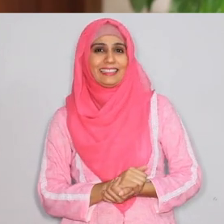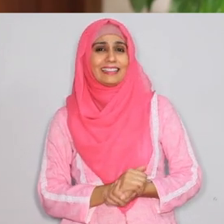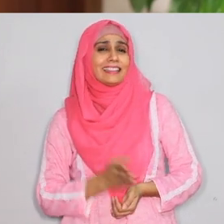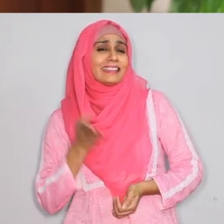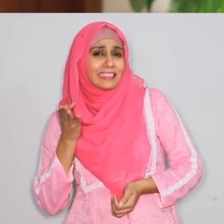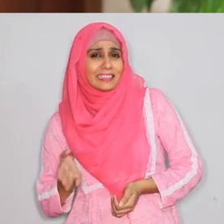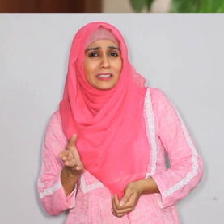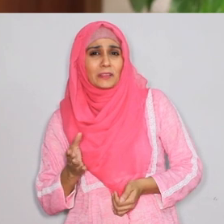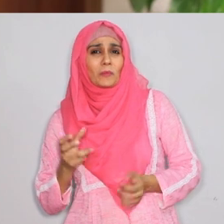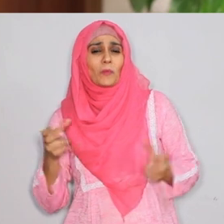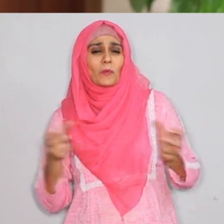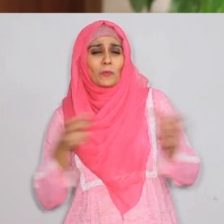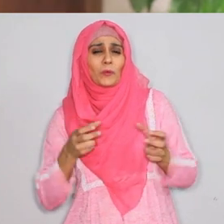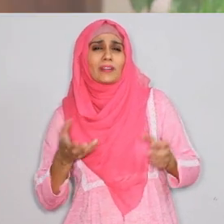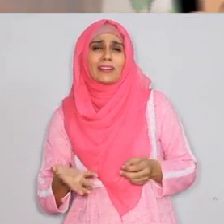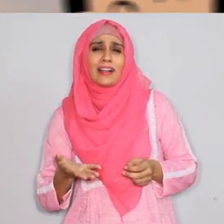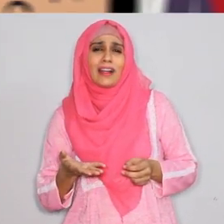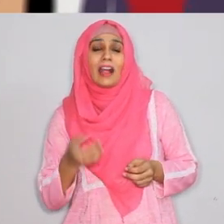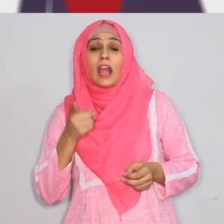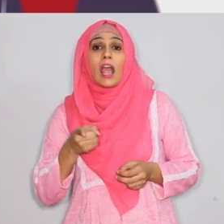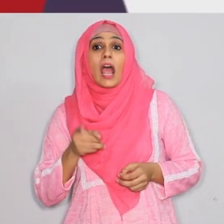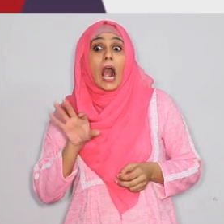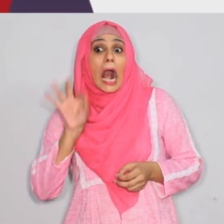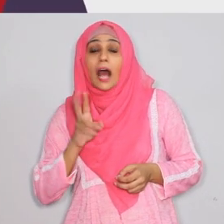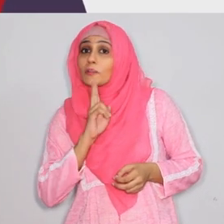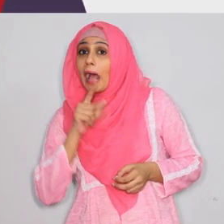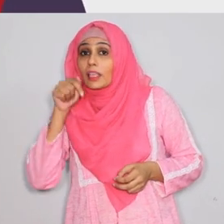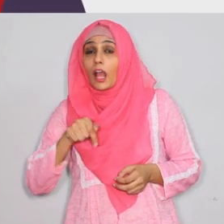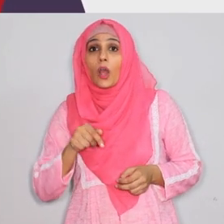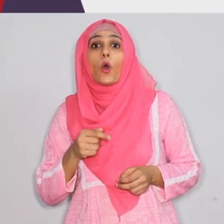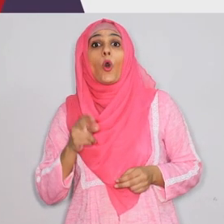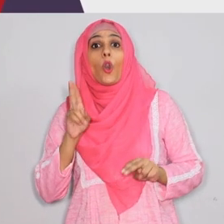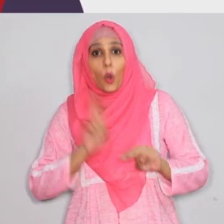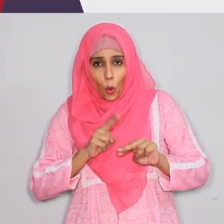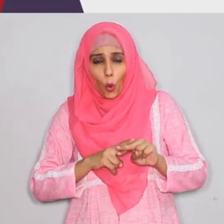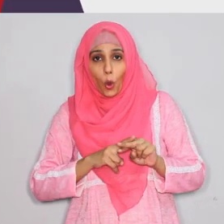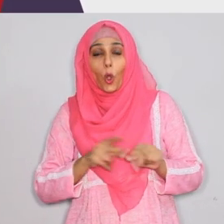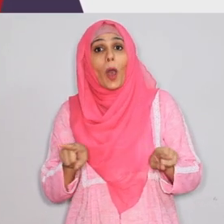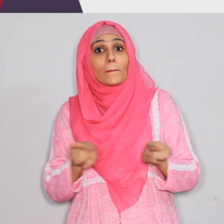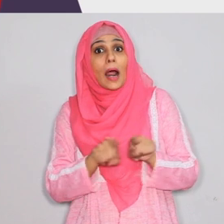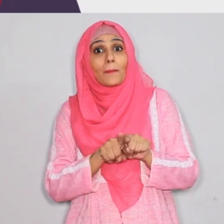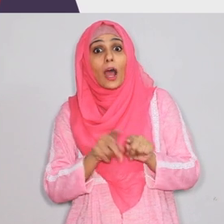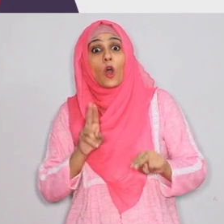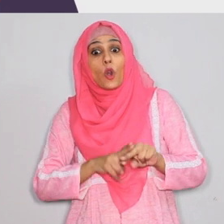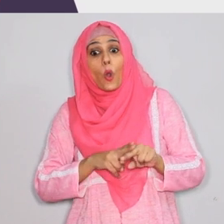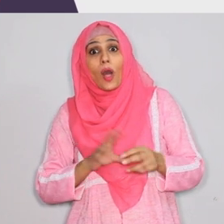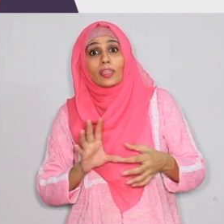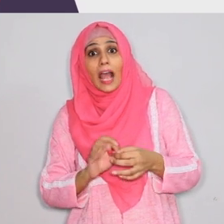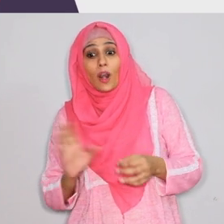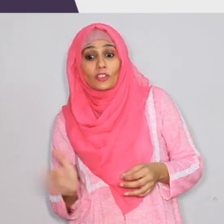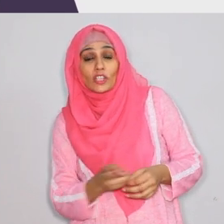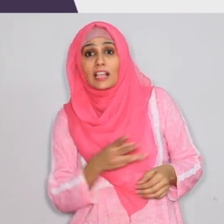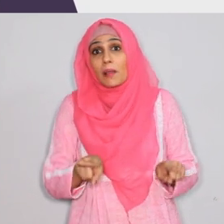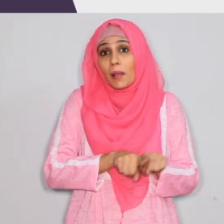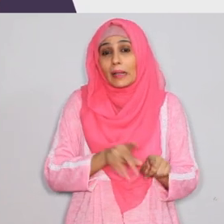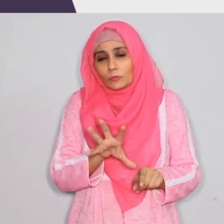तो मकनातीस है जिसकी खसूसियत यह है कि ये लोहे और कुछ दूसरी धातुओं को अपनी तरफ खींचता